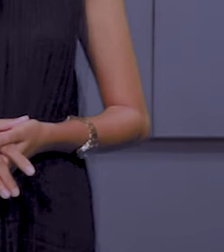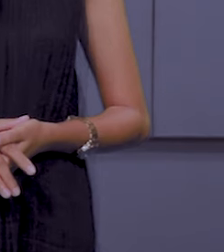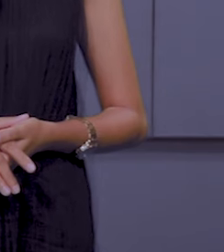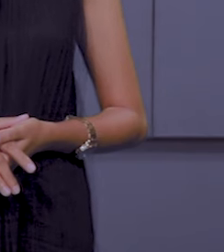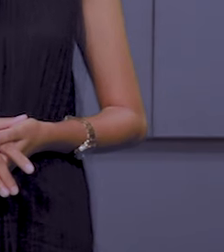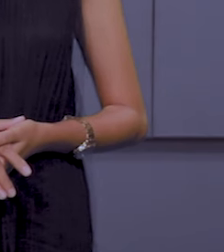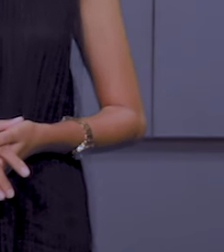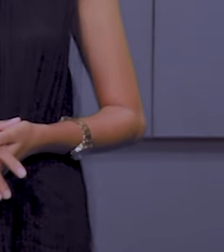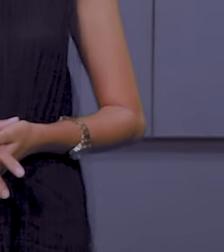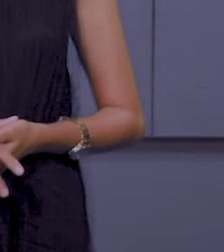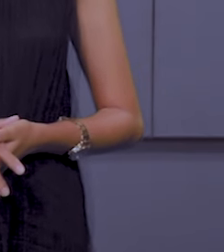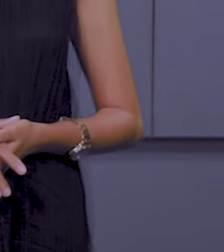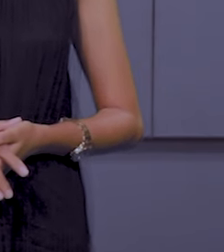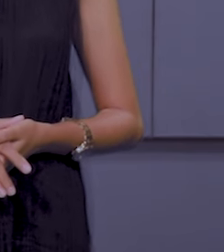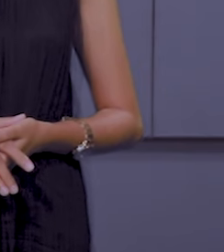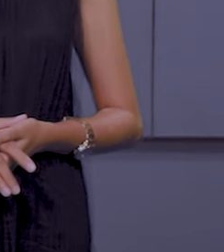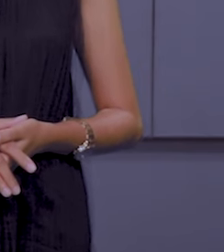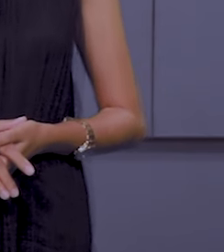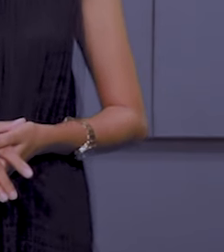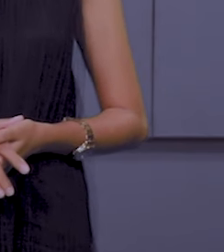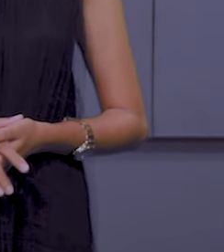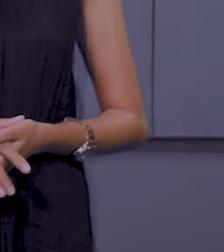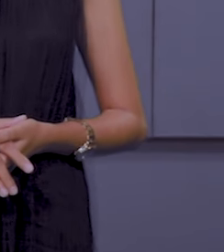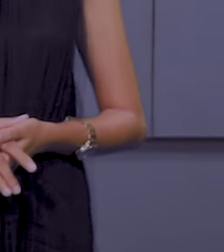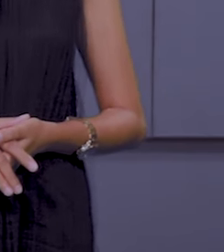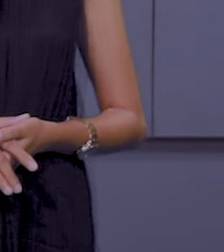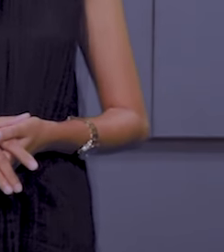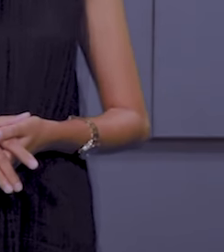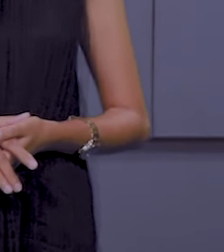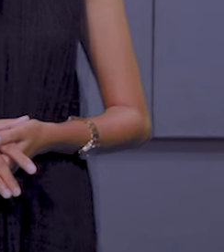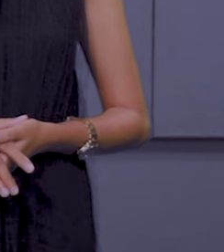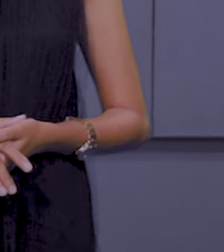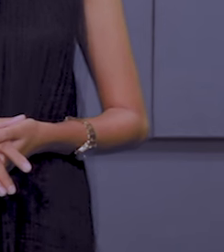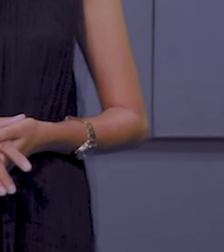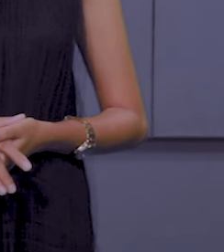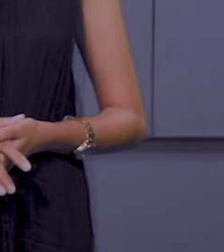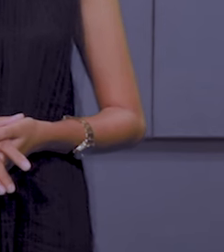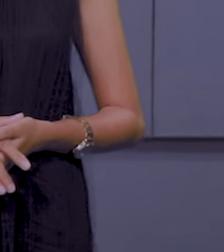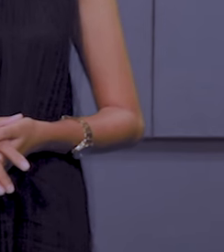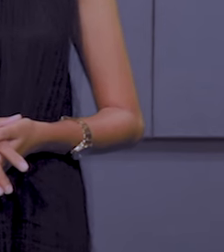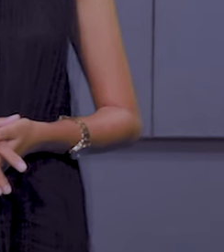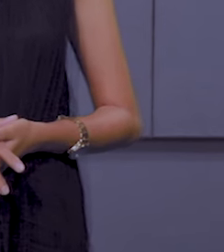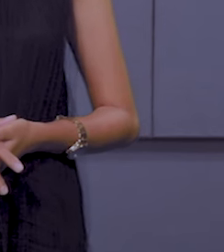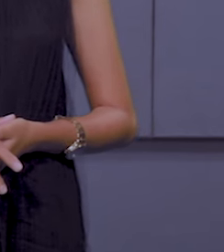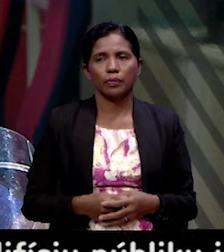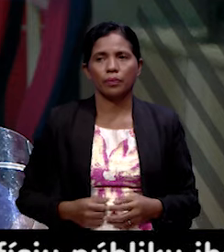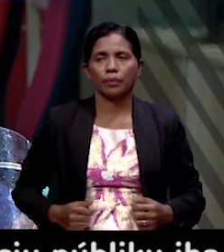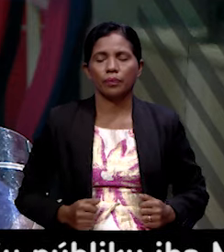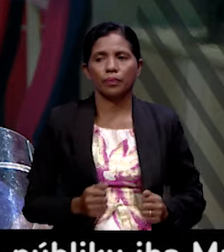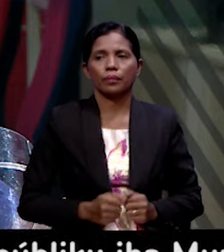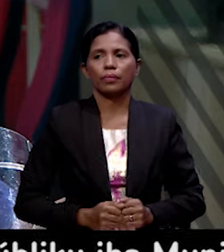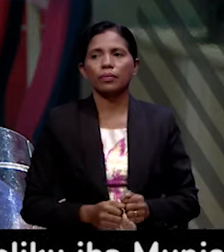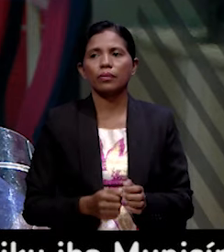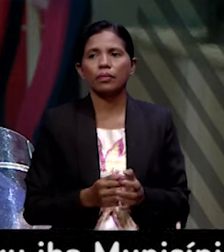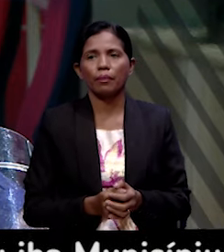ketahuilah subscribe Tuhannya mut'ah menutupi kosong ataupun unitable sedang berlangsung information puisi Ami obrigada